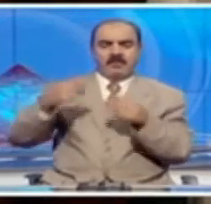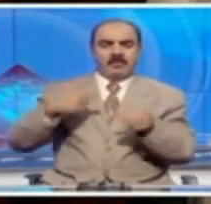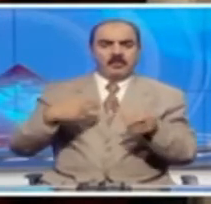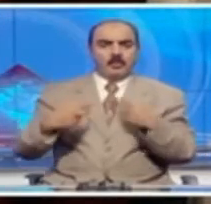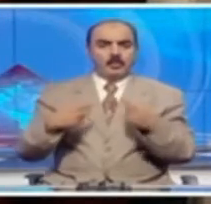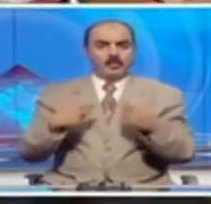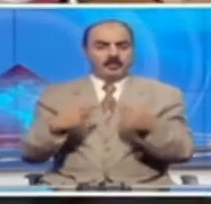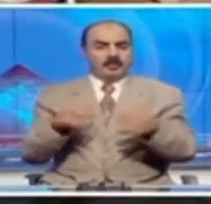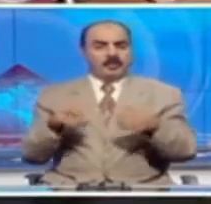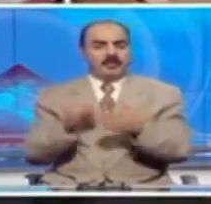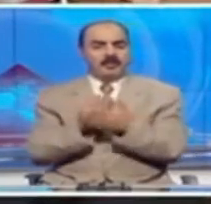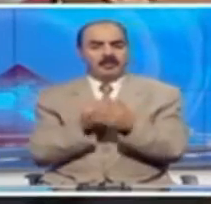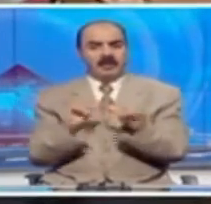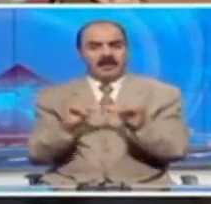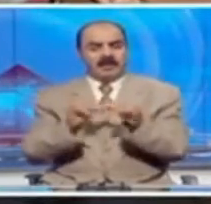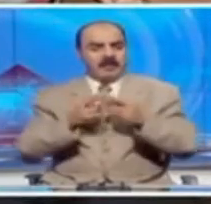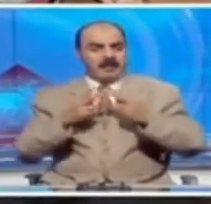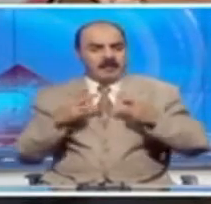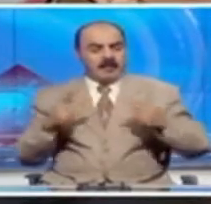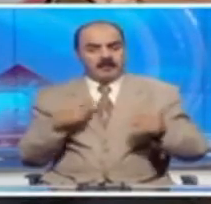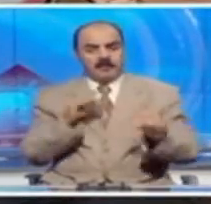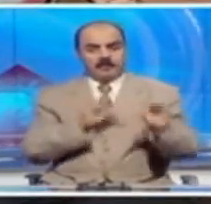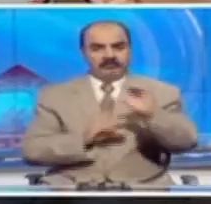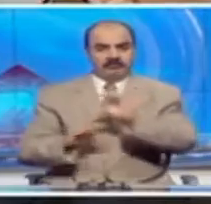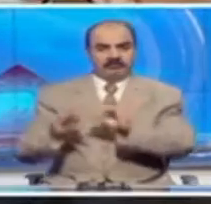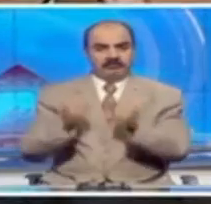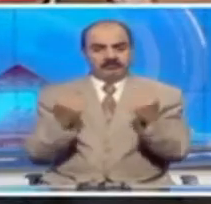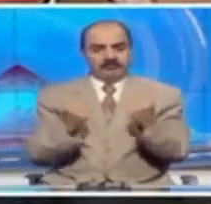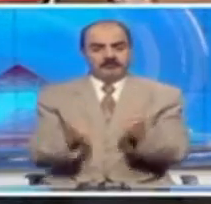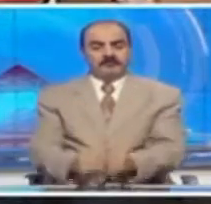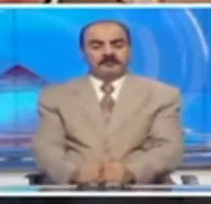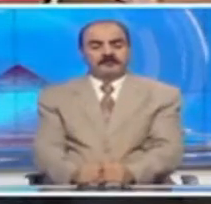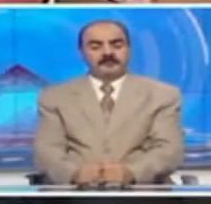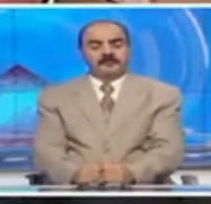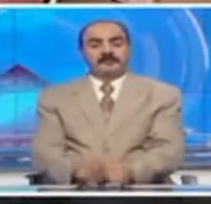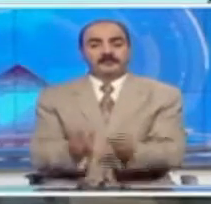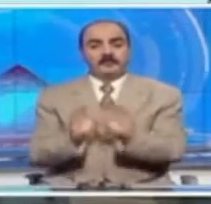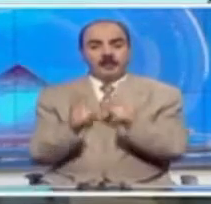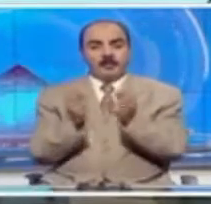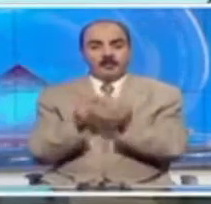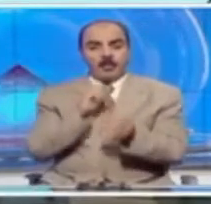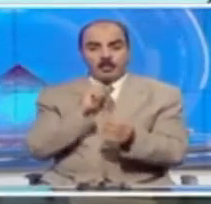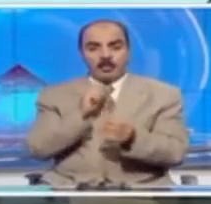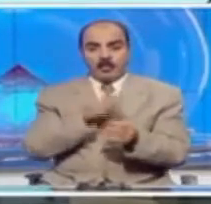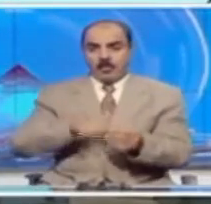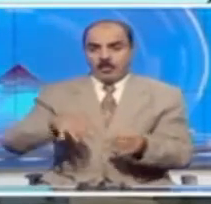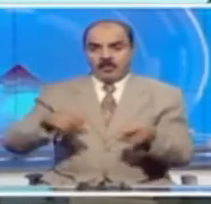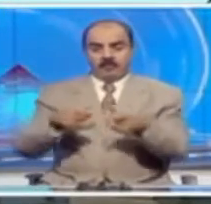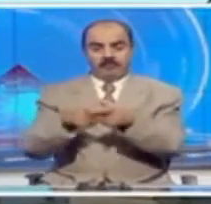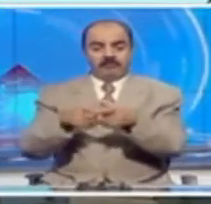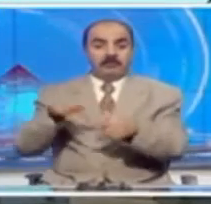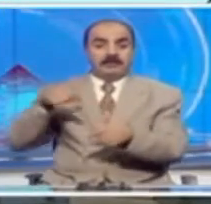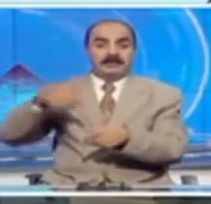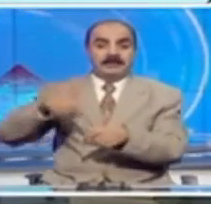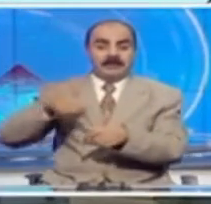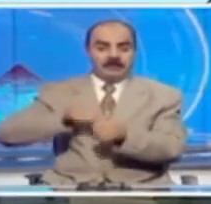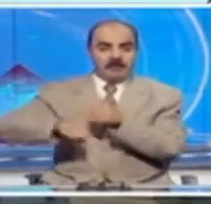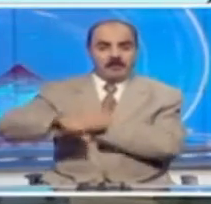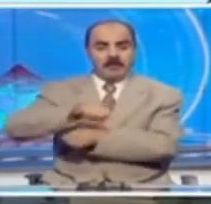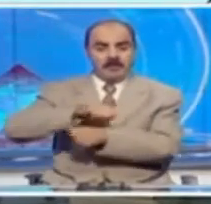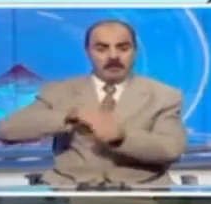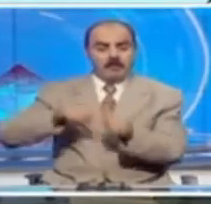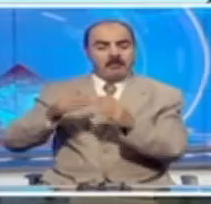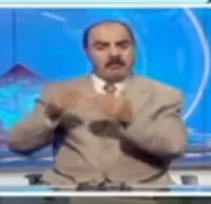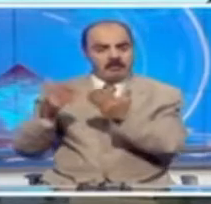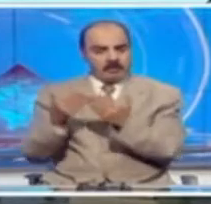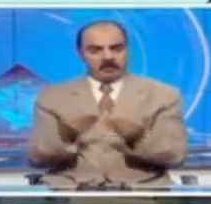أو كذلك تنمية الدبلوماسية العلمية. مؤتمر وزاري فرنكوفوني سادس تعقده الوكالة الفرنكوفونية